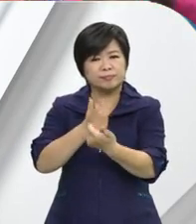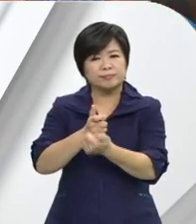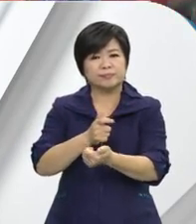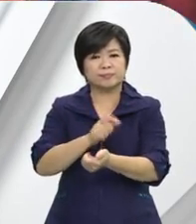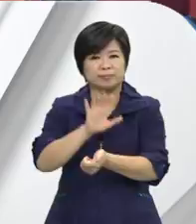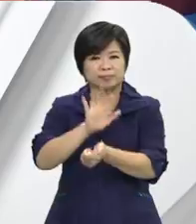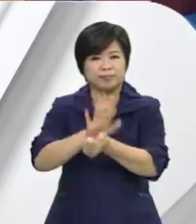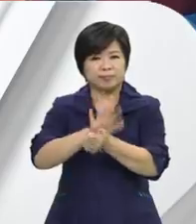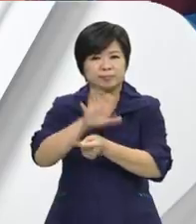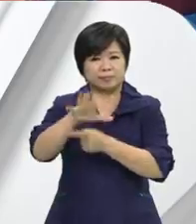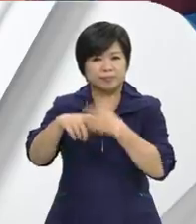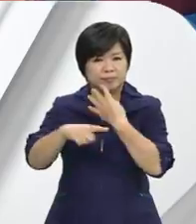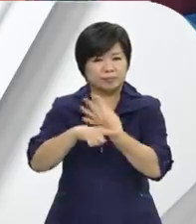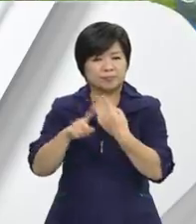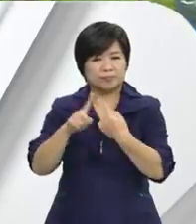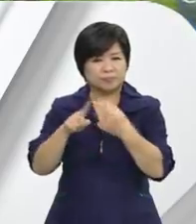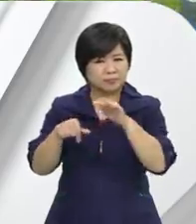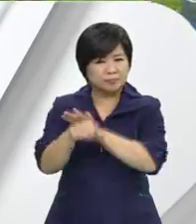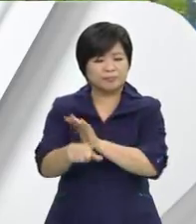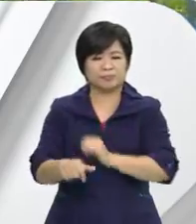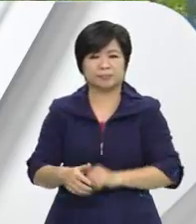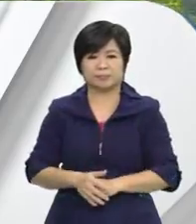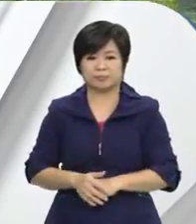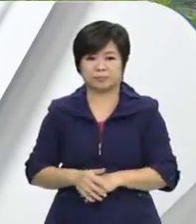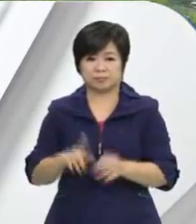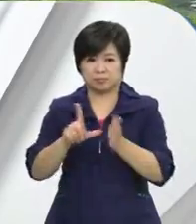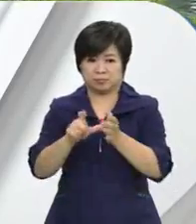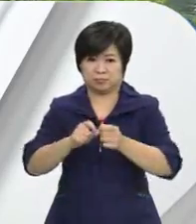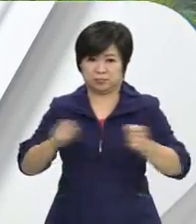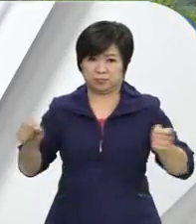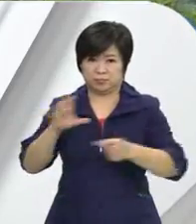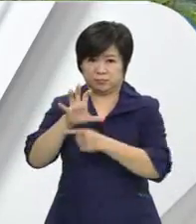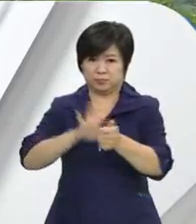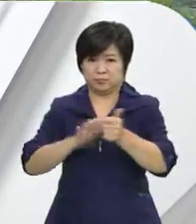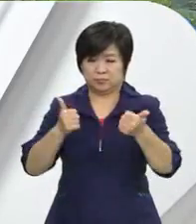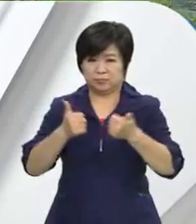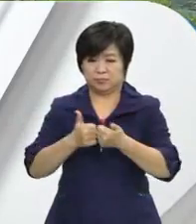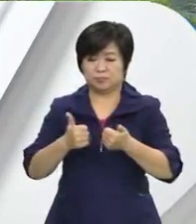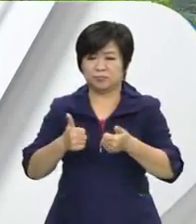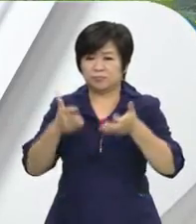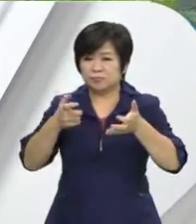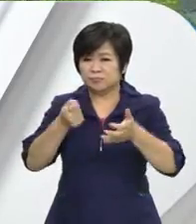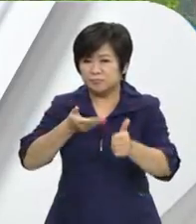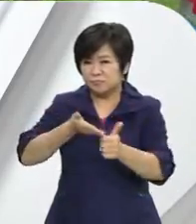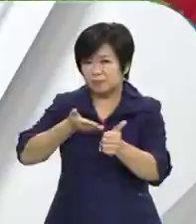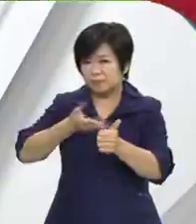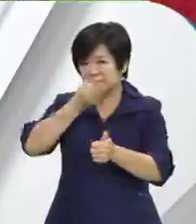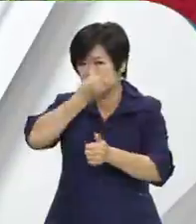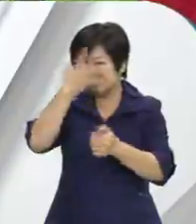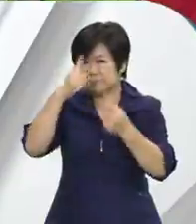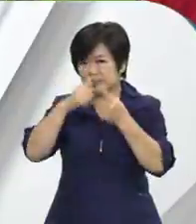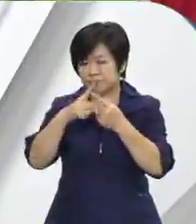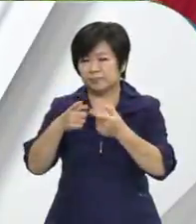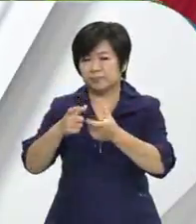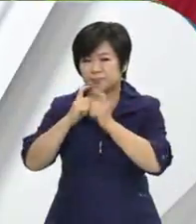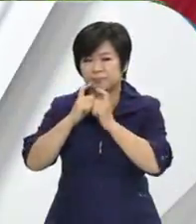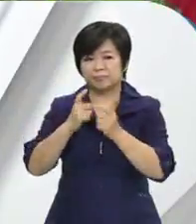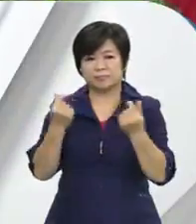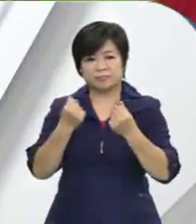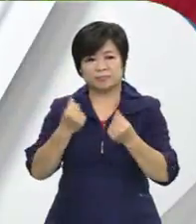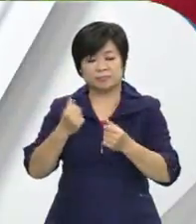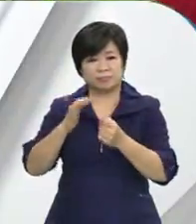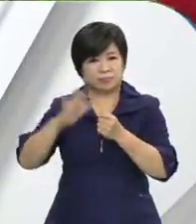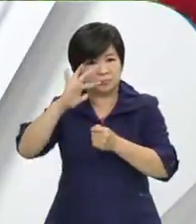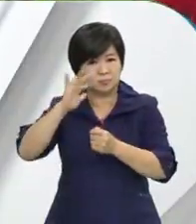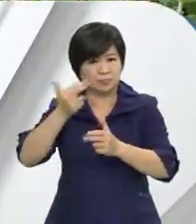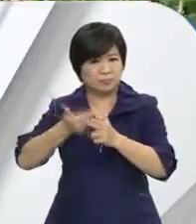农业所欠缺的劳动力。 长期部分农民费还敢充电，用地皮用后生农民，特别是各种子也